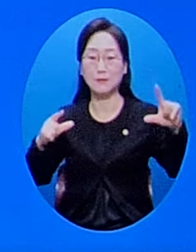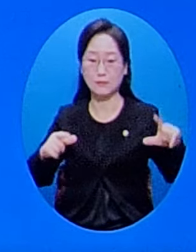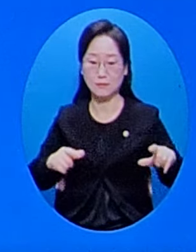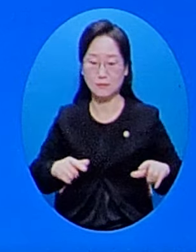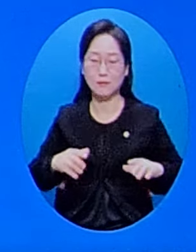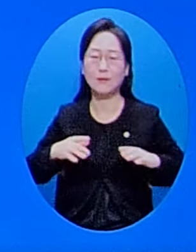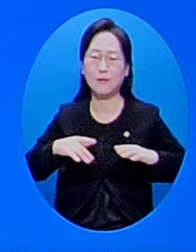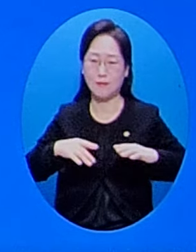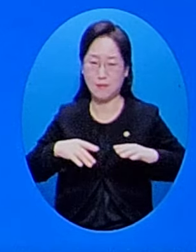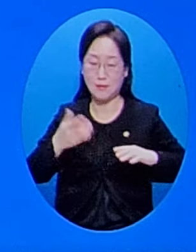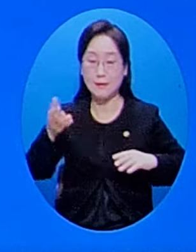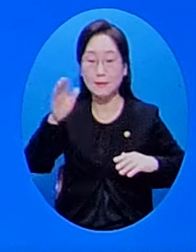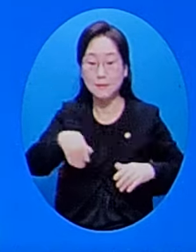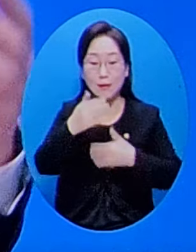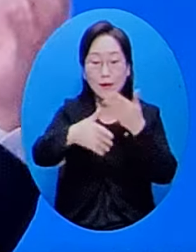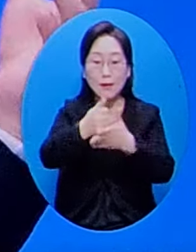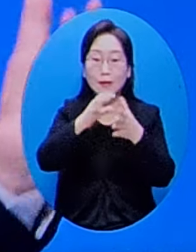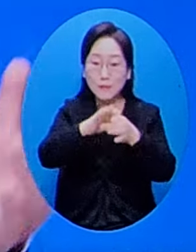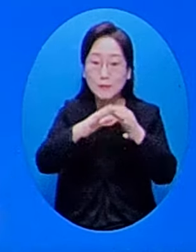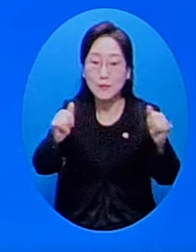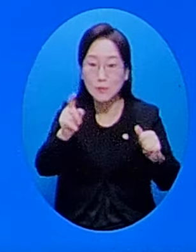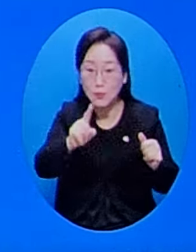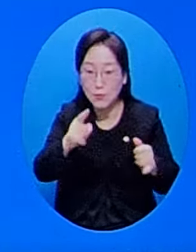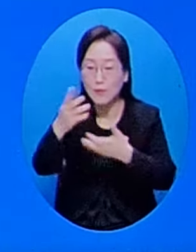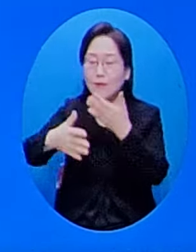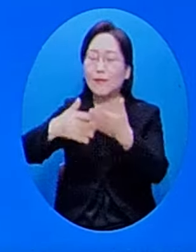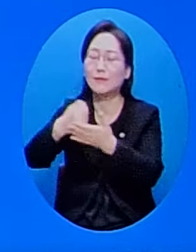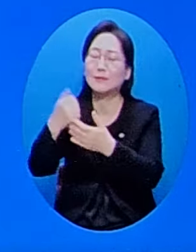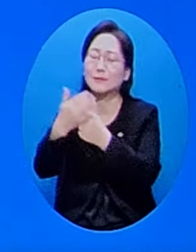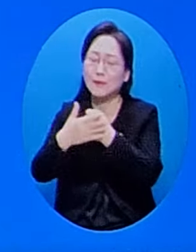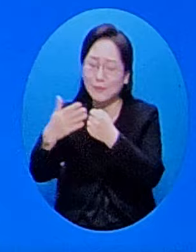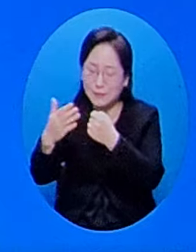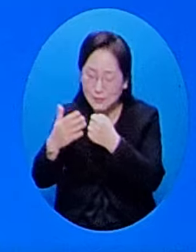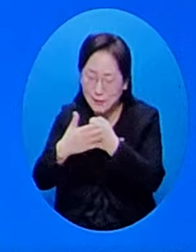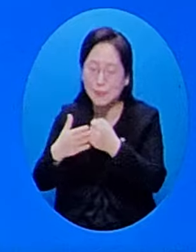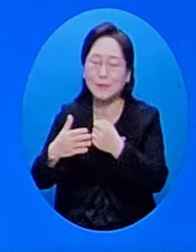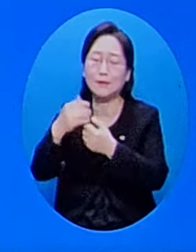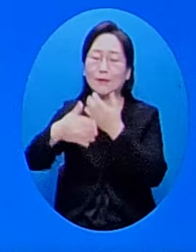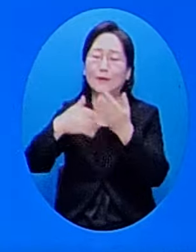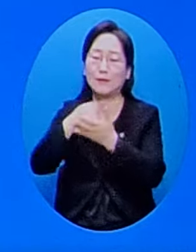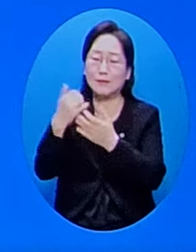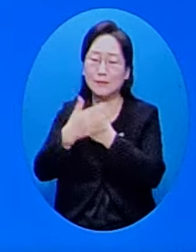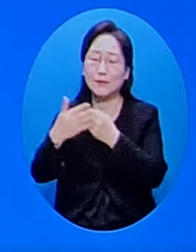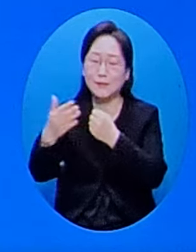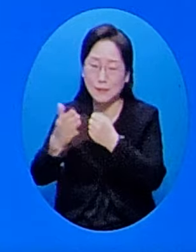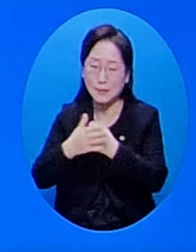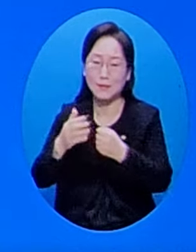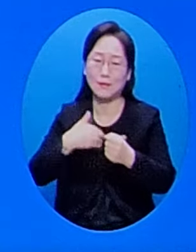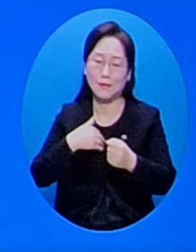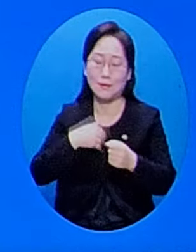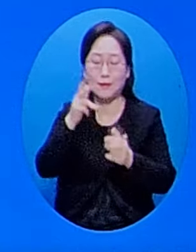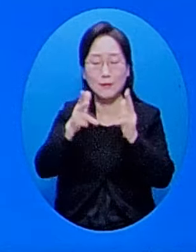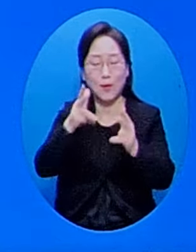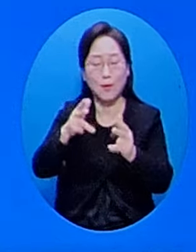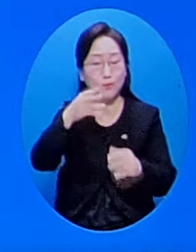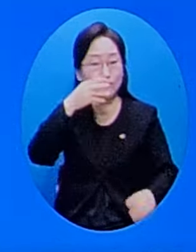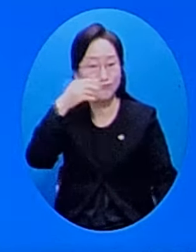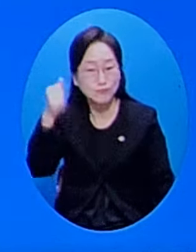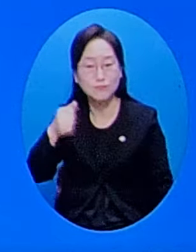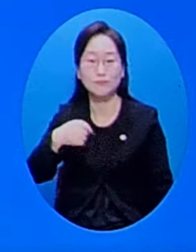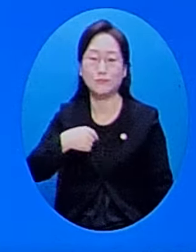그런데 하나님의 사람들은 하나님의 은혜로 이렇게 되었습니다. 하나님의 은혜로 내가 사업이 잘 됐고, 하나님의 은혜로